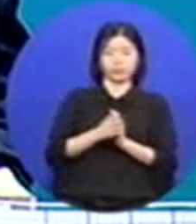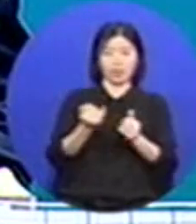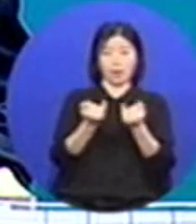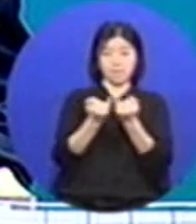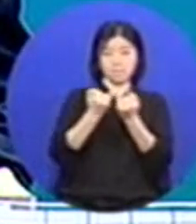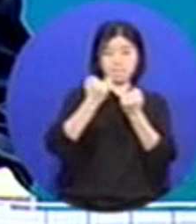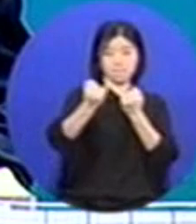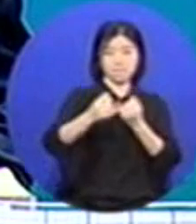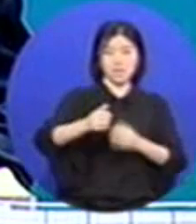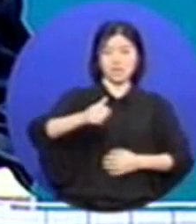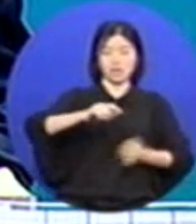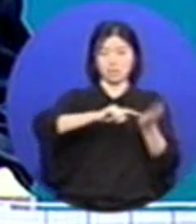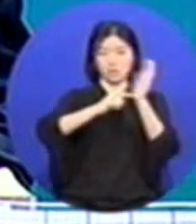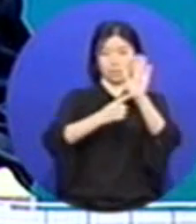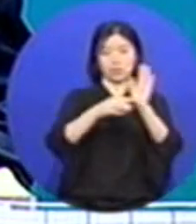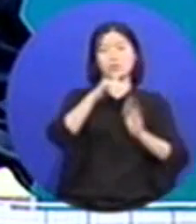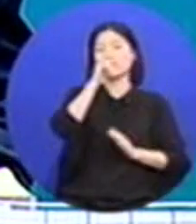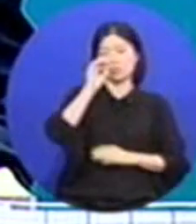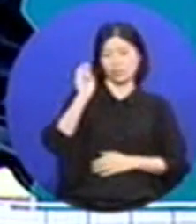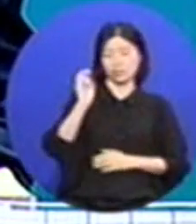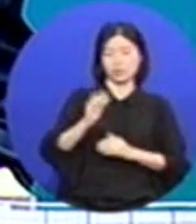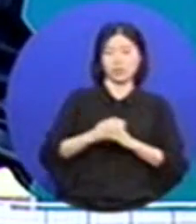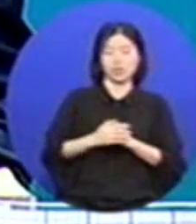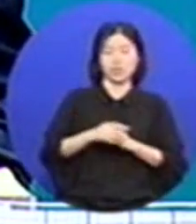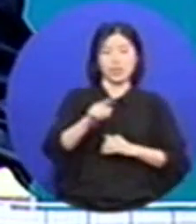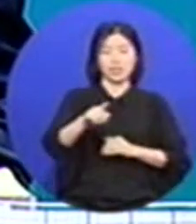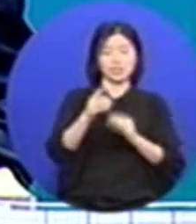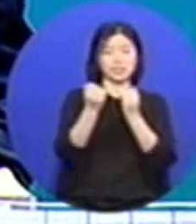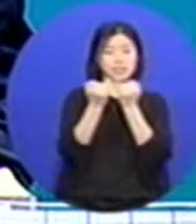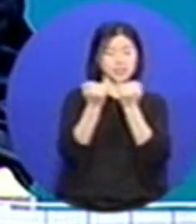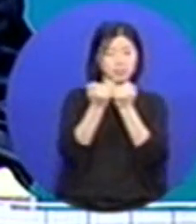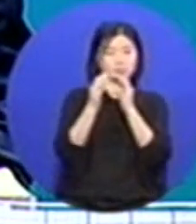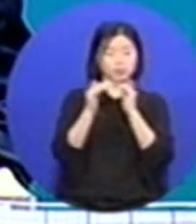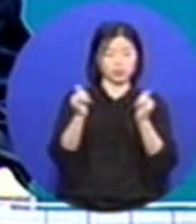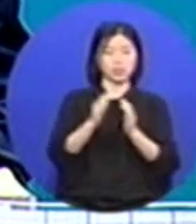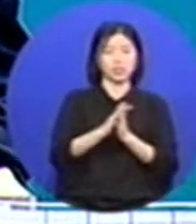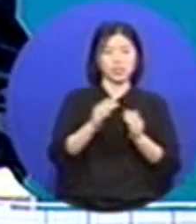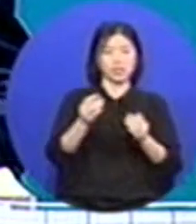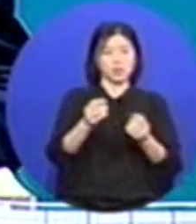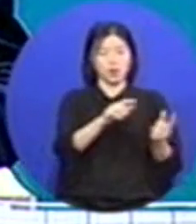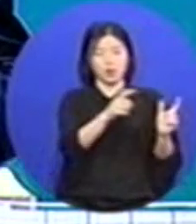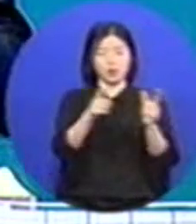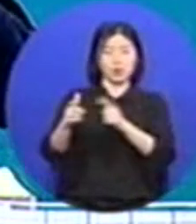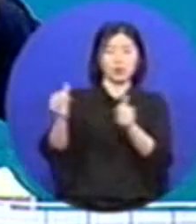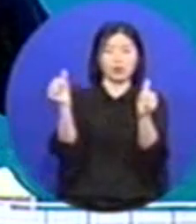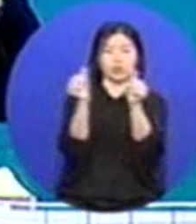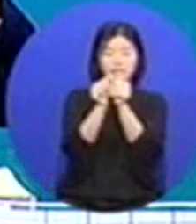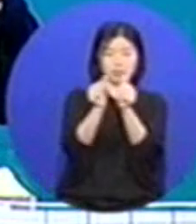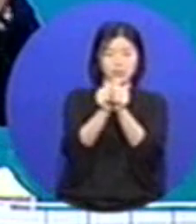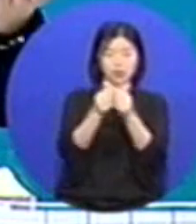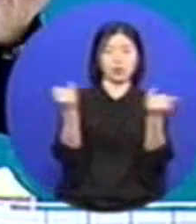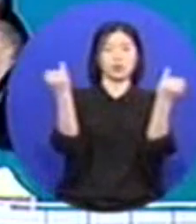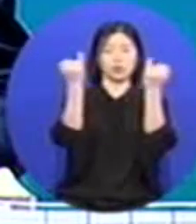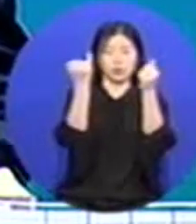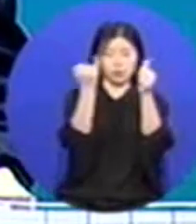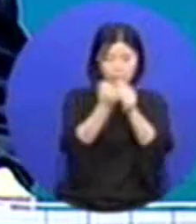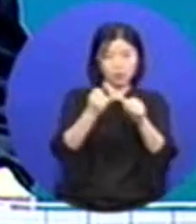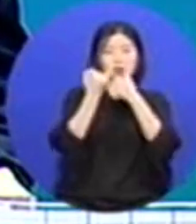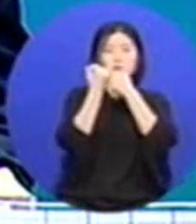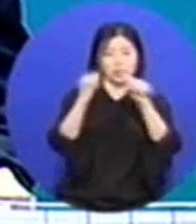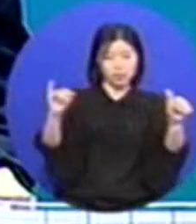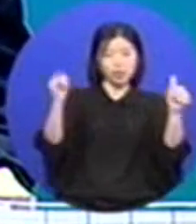상징이기도 했습니다 근데 그분이 여러 남자분들 과 결혼하고 2호 나고 그렇게